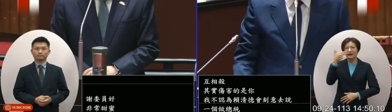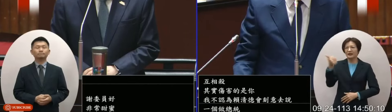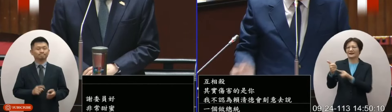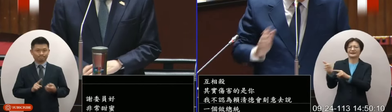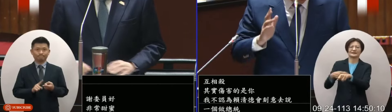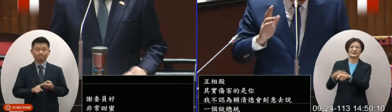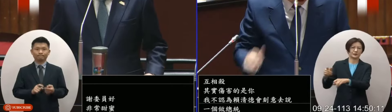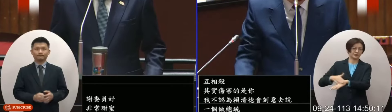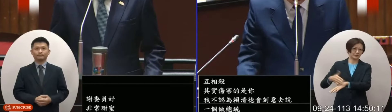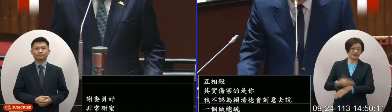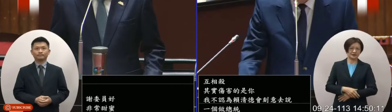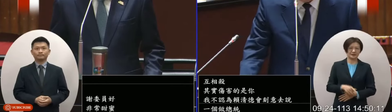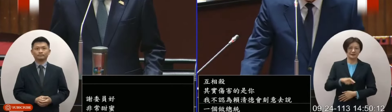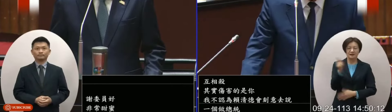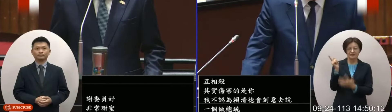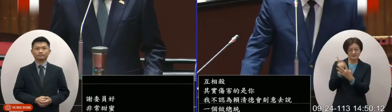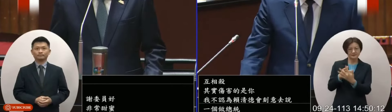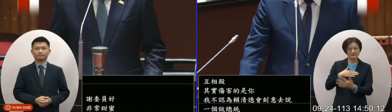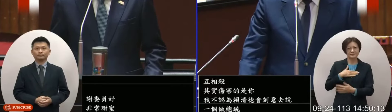是 哦，这咱真清楚。 对，